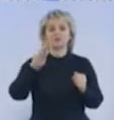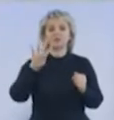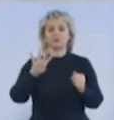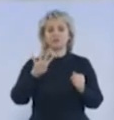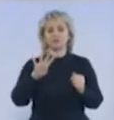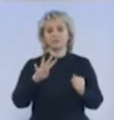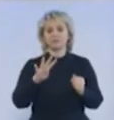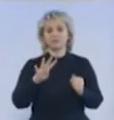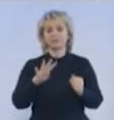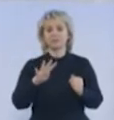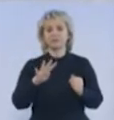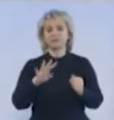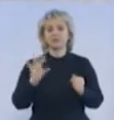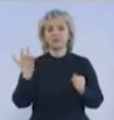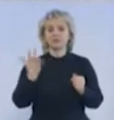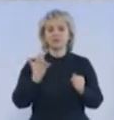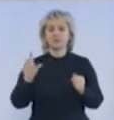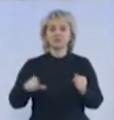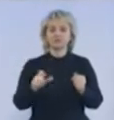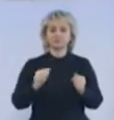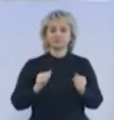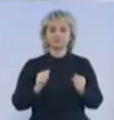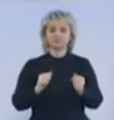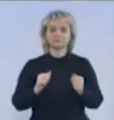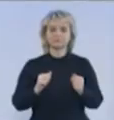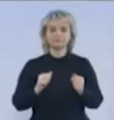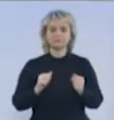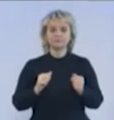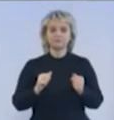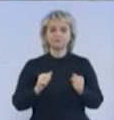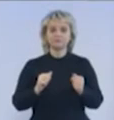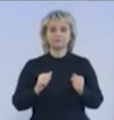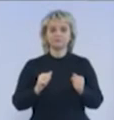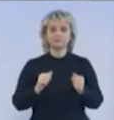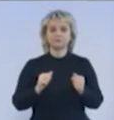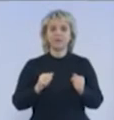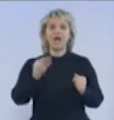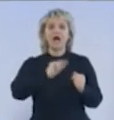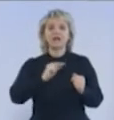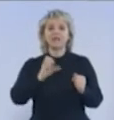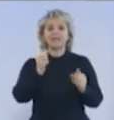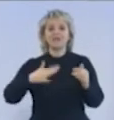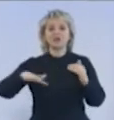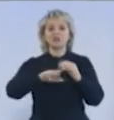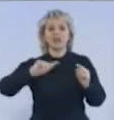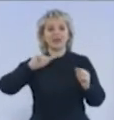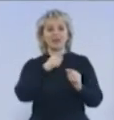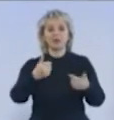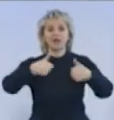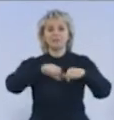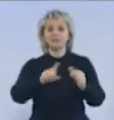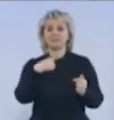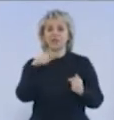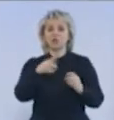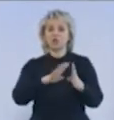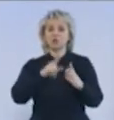Зурабова, Анатолий Рашевский, Дон-24, Ростов-на-Дону. О работе Евразийской экономической комиссии